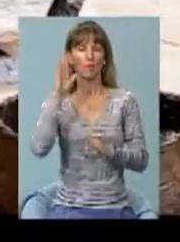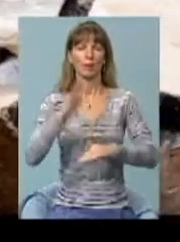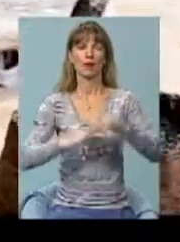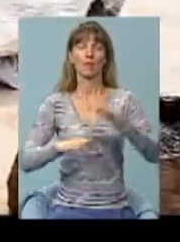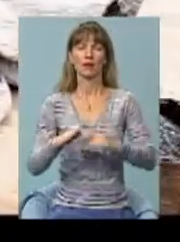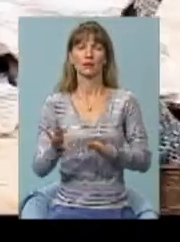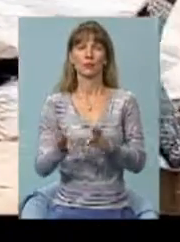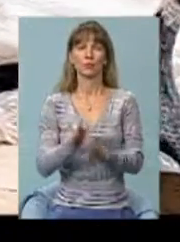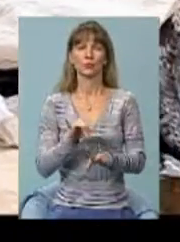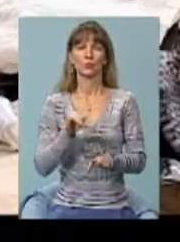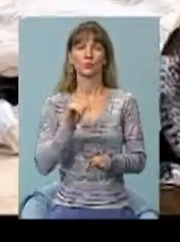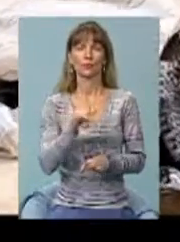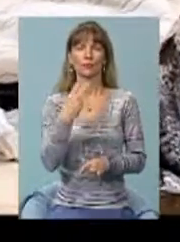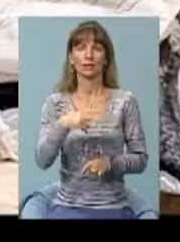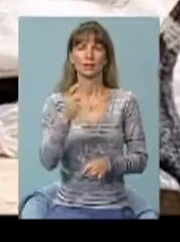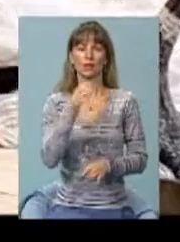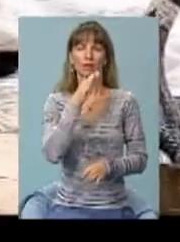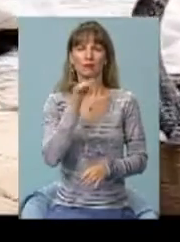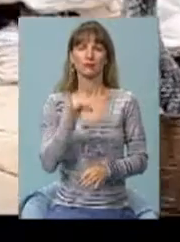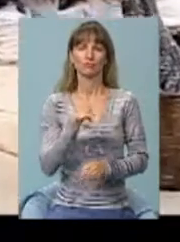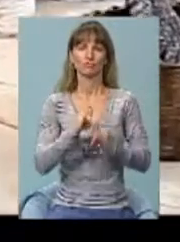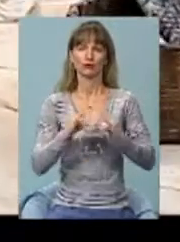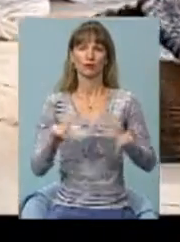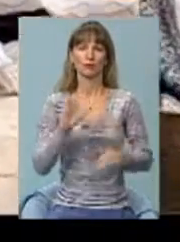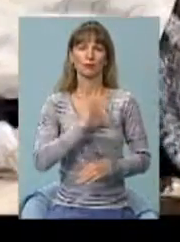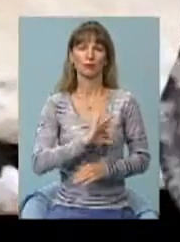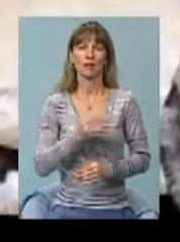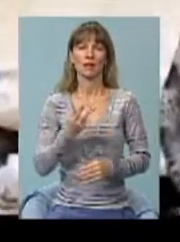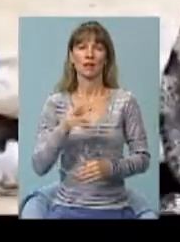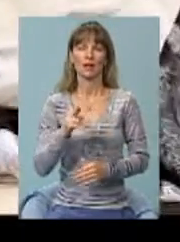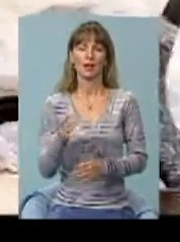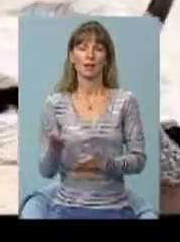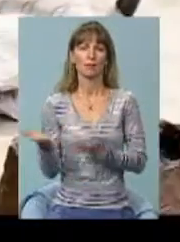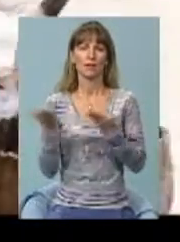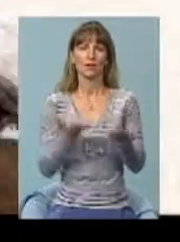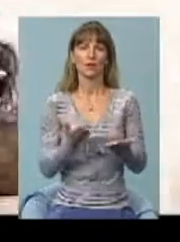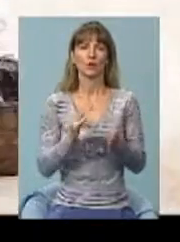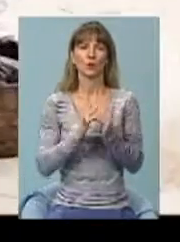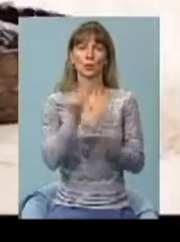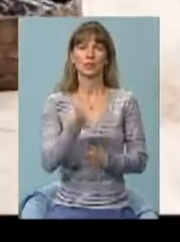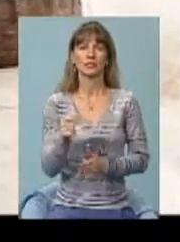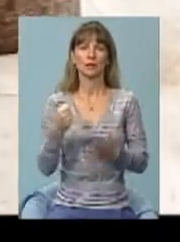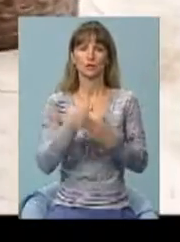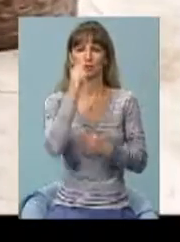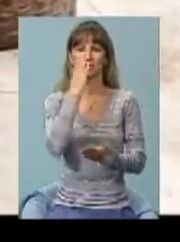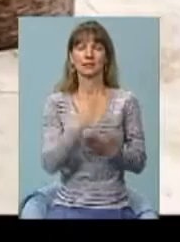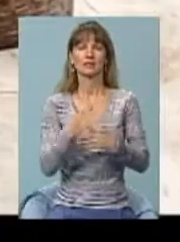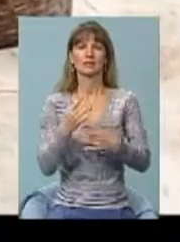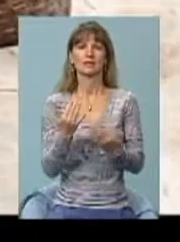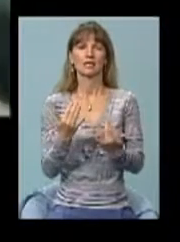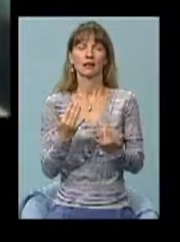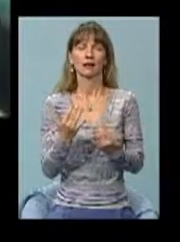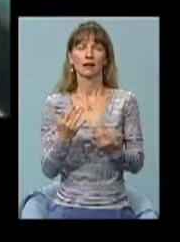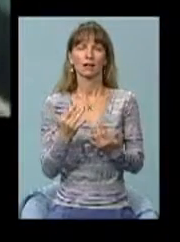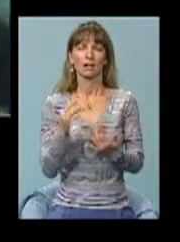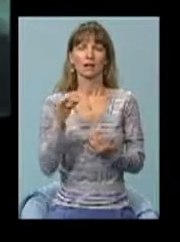професія здобула у 20 столітті і широко використовувалася для залучення туристів до Індії. Існує кілька теорій дресирувань